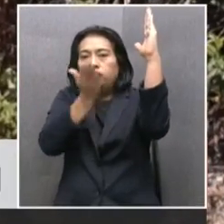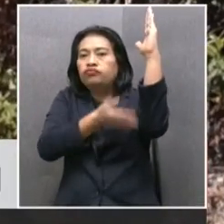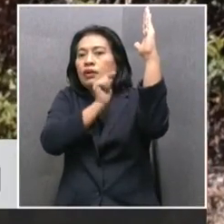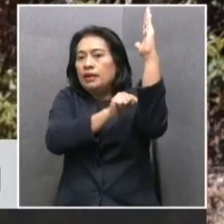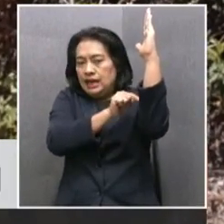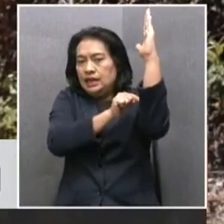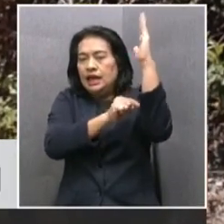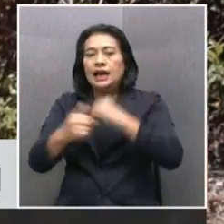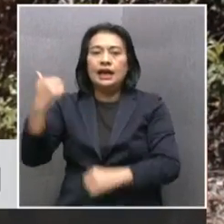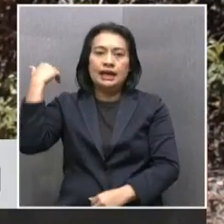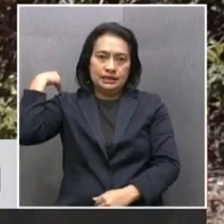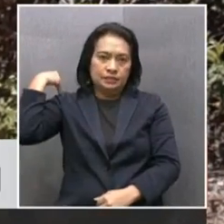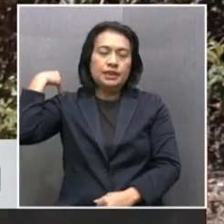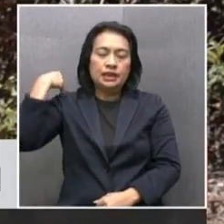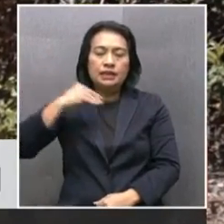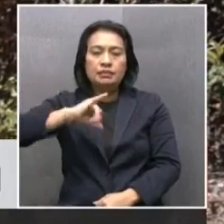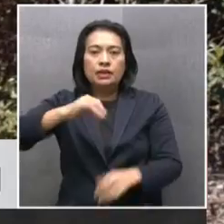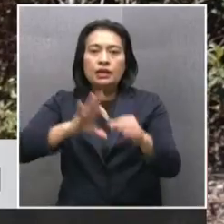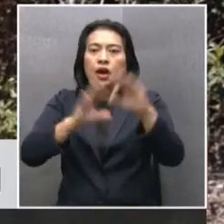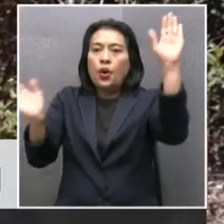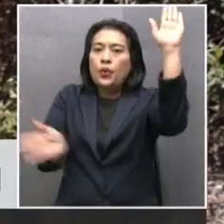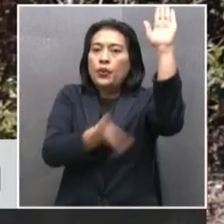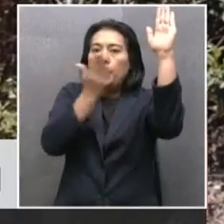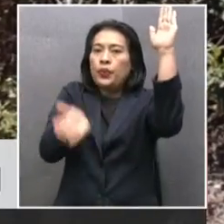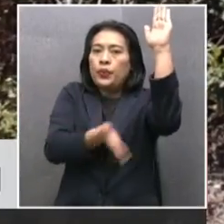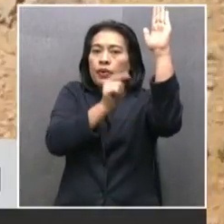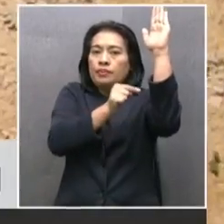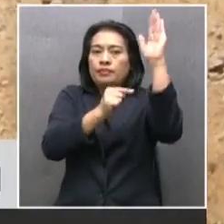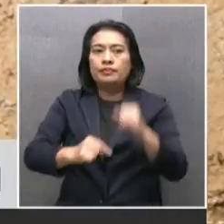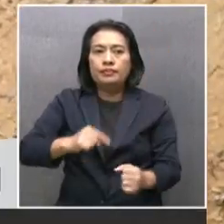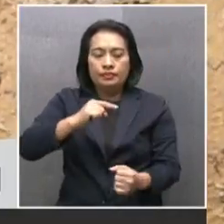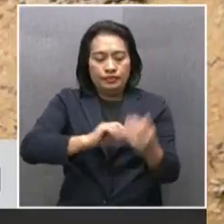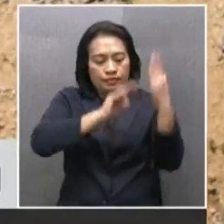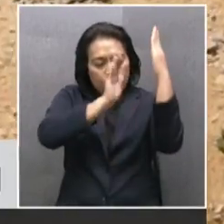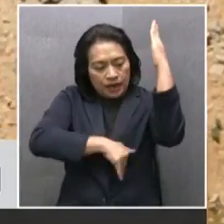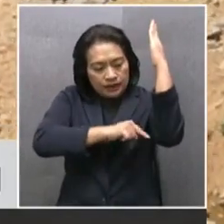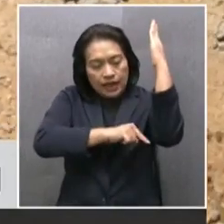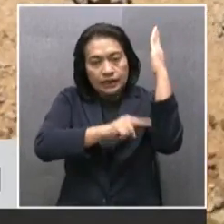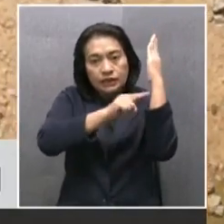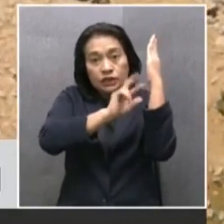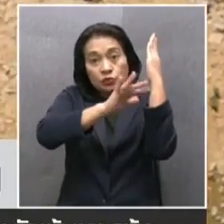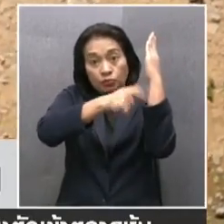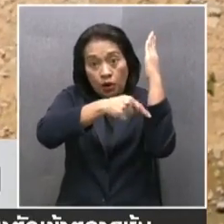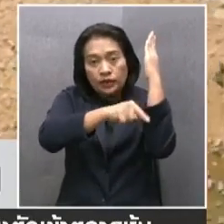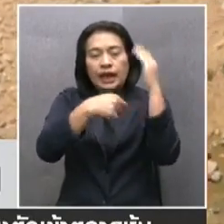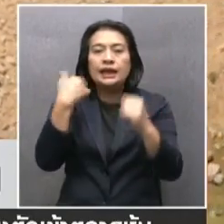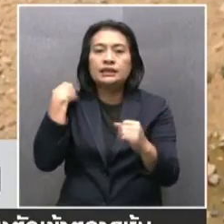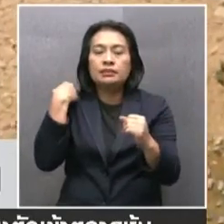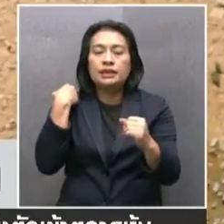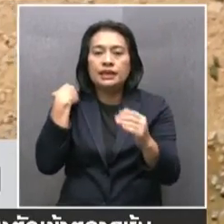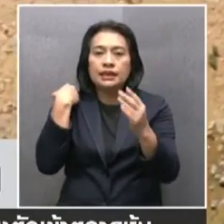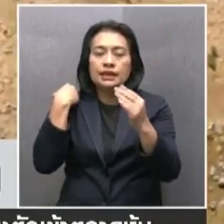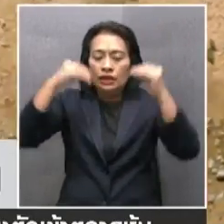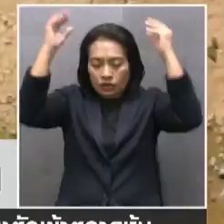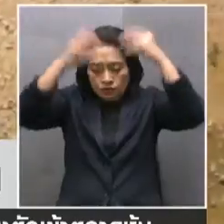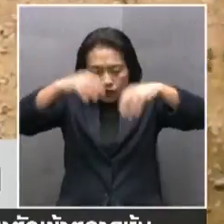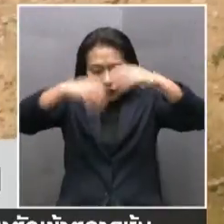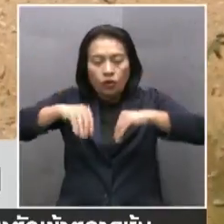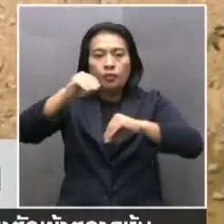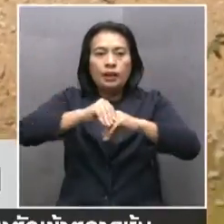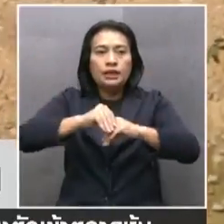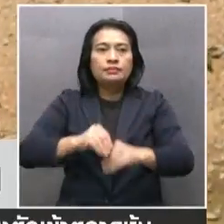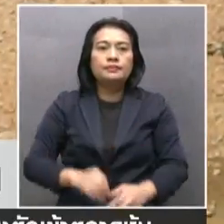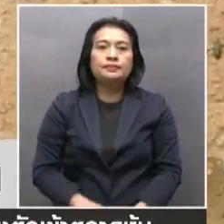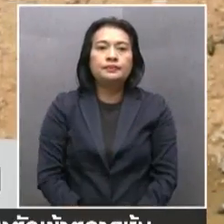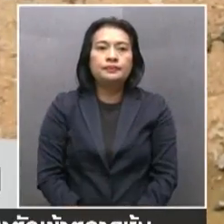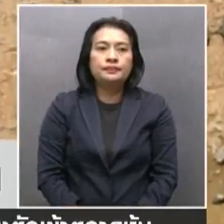จะพัดเข้ามาในพื้นที่ซึ่งก็จะทำให้พื้นที่ภาคใต้ฝั่งจังหวัดชุมพรจะมีฝนเพิ่มมากขึ้นครับ อย่างไรก็ตามค่ะปร